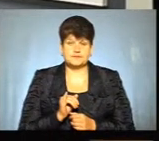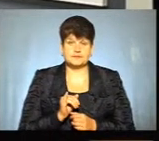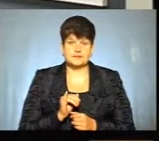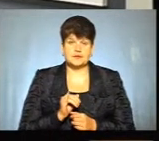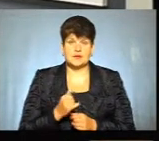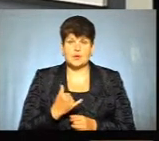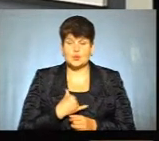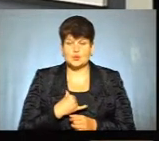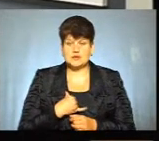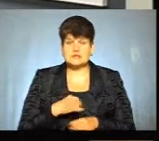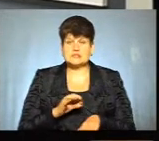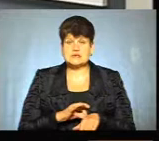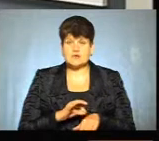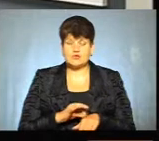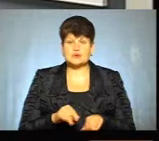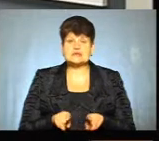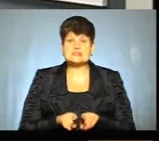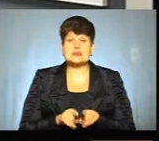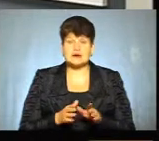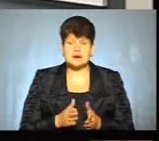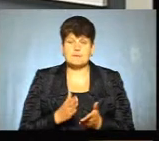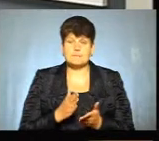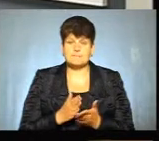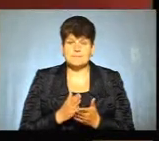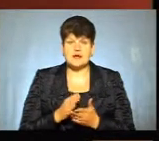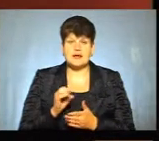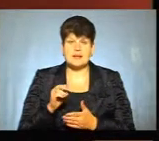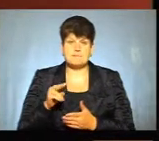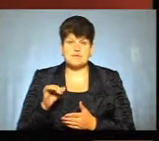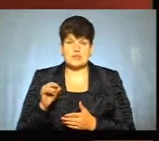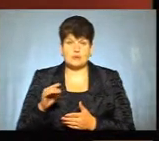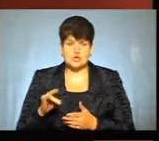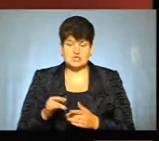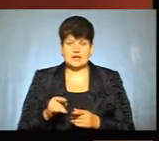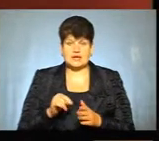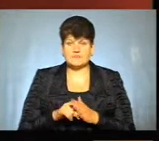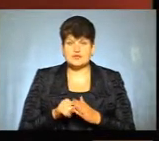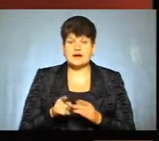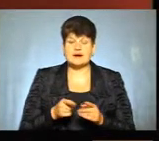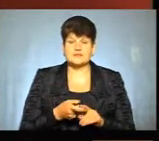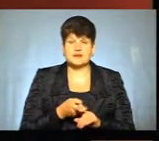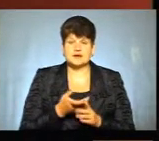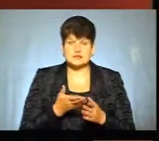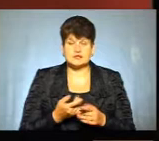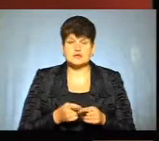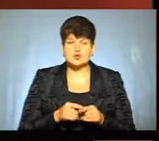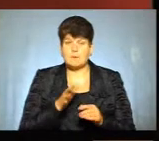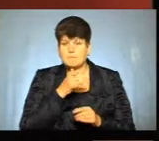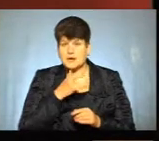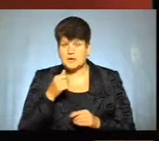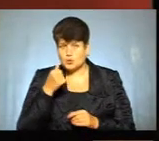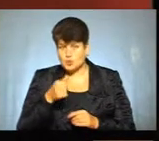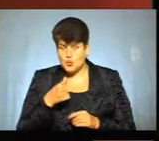у нас захворюваність така носить неепідемічний характер, тобто вона характерна для даного періоду року.